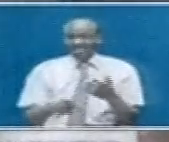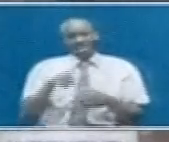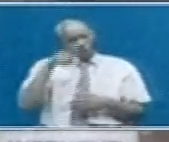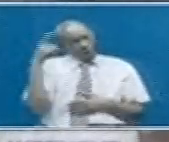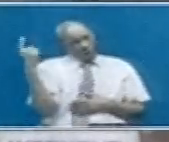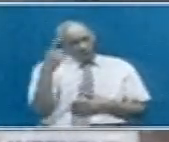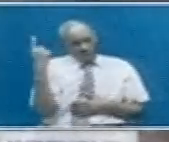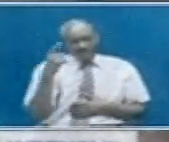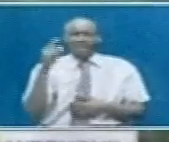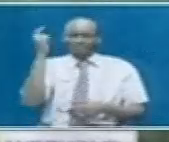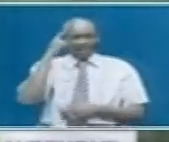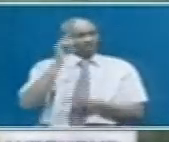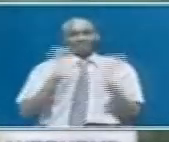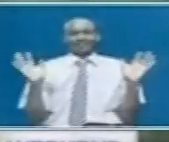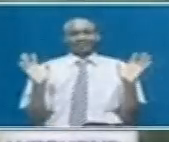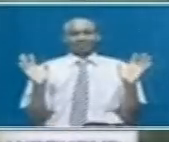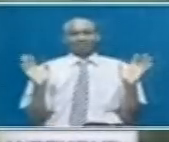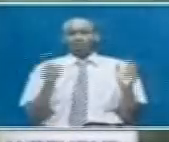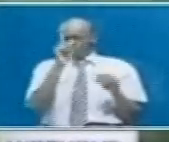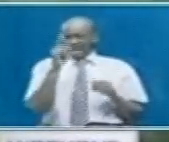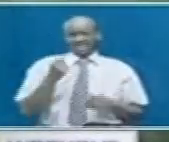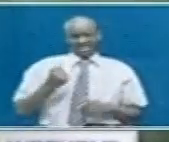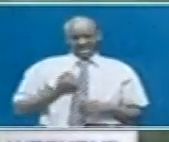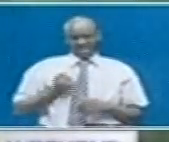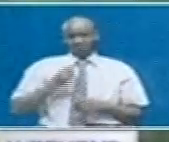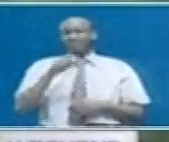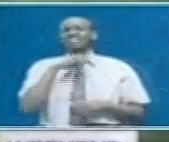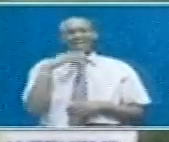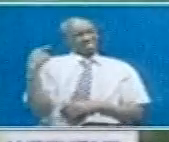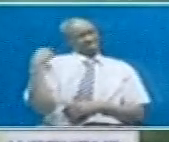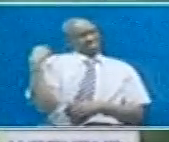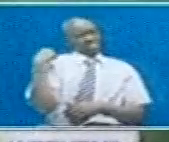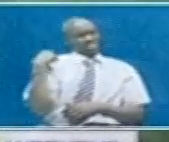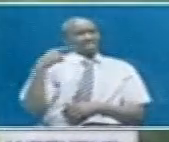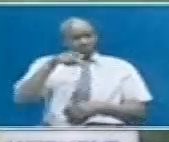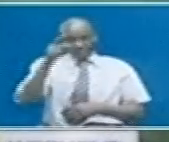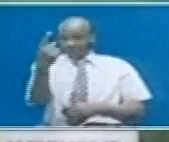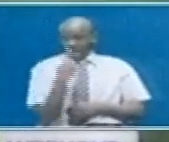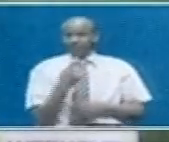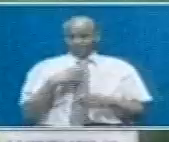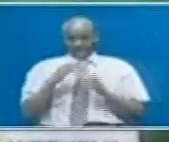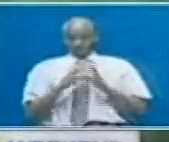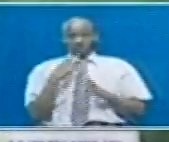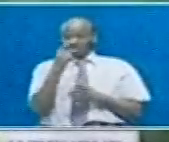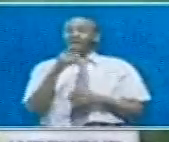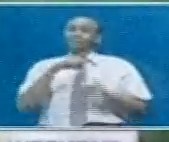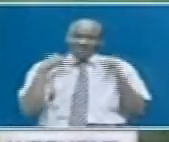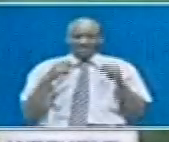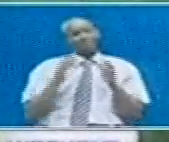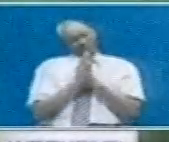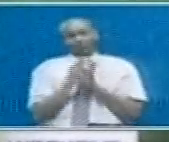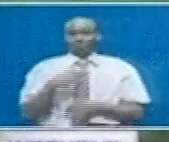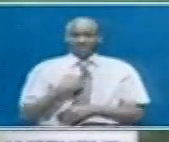only a state of the mind. Kuna kijana mmoja ambaye aliyokufa juzi, alikuja kwangu akaniambia pastor uche